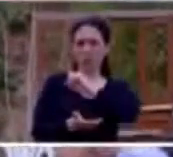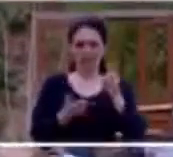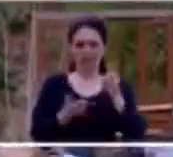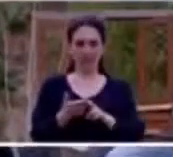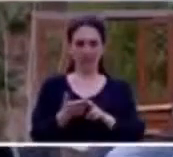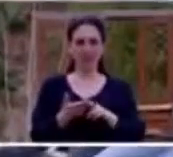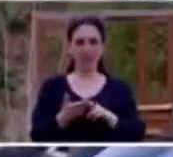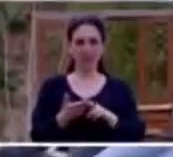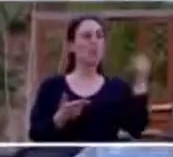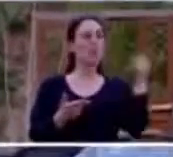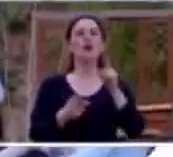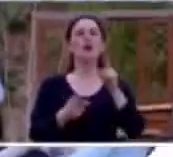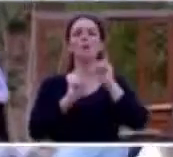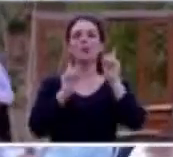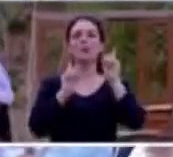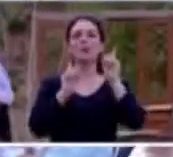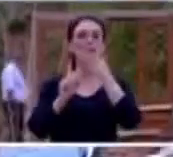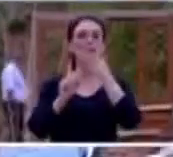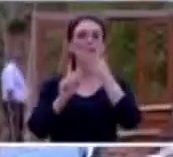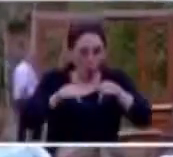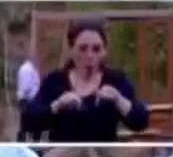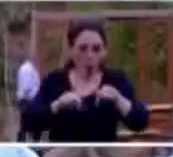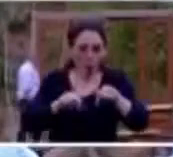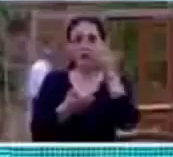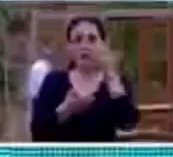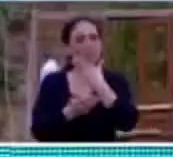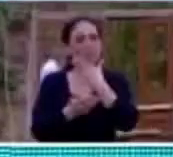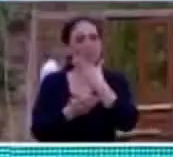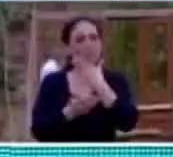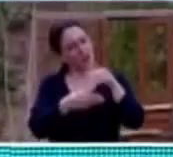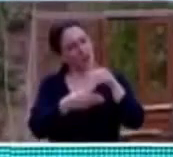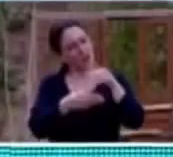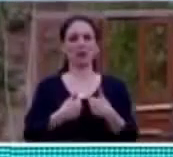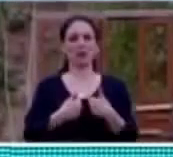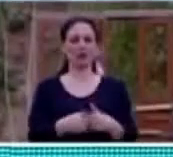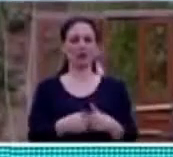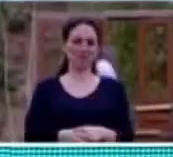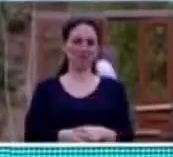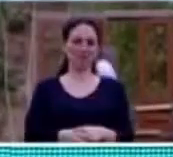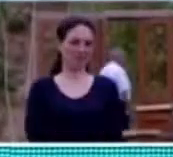مرة، بس وبهالحالة بس فيكن تنتخبوني.